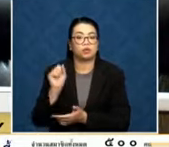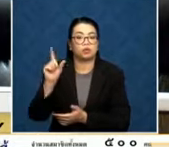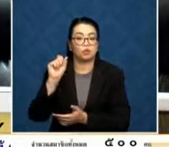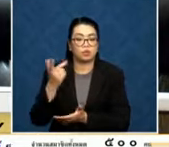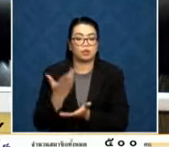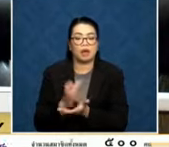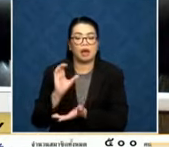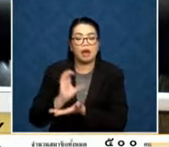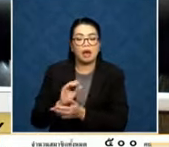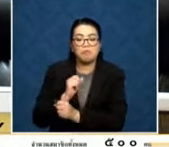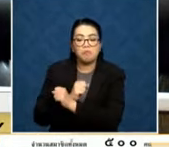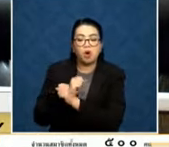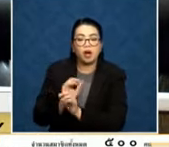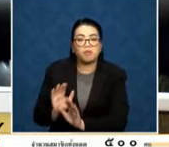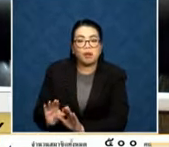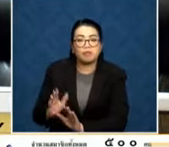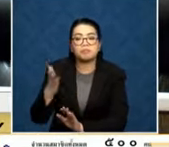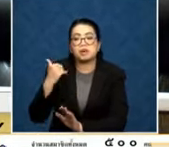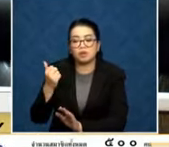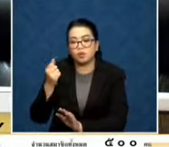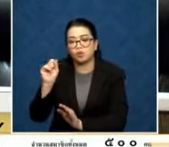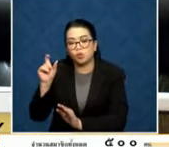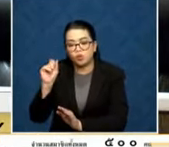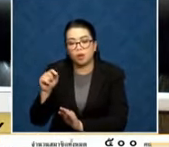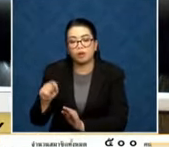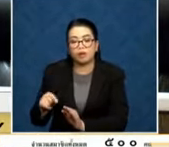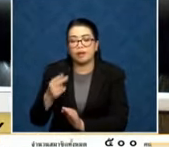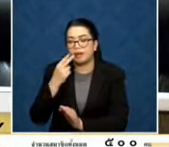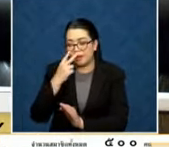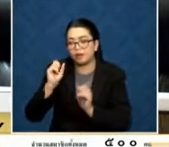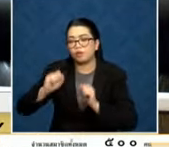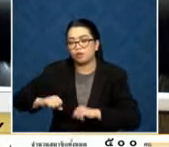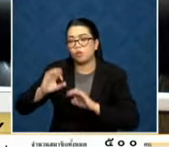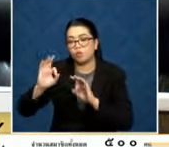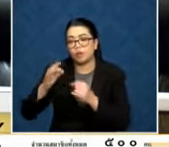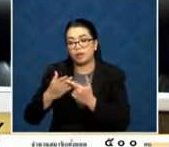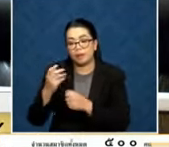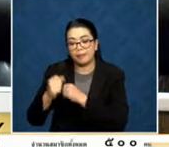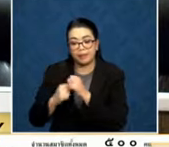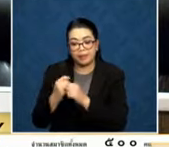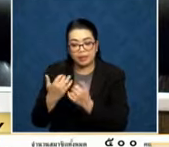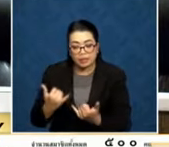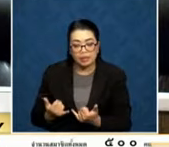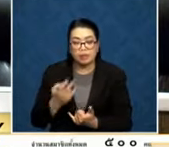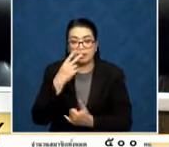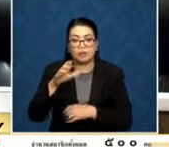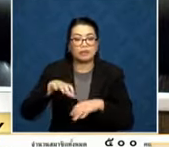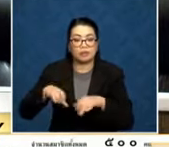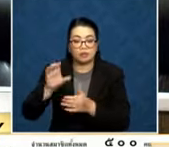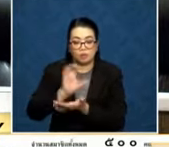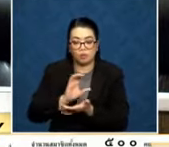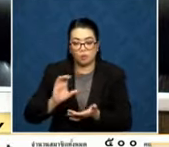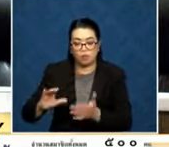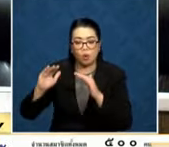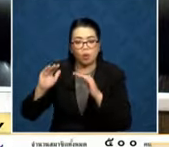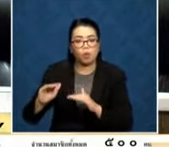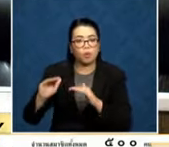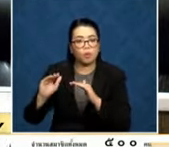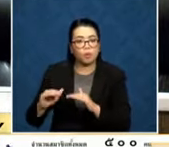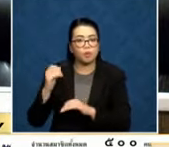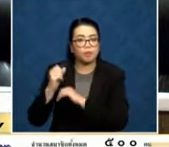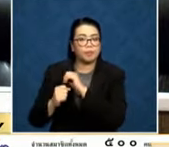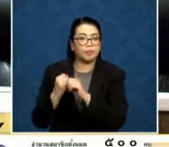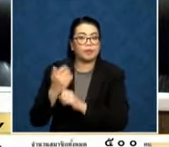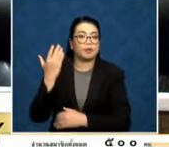งบที่กันไว้สำหรับกรณีเกิดเหตุจำเป็นอันนี้ผมเห็นด้วยแต่ถามว่าปีนี้ท่านจัดสรรงบตัวเลดลงมาจากปีที่